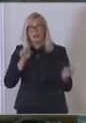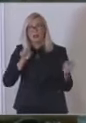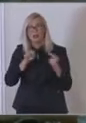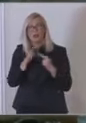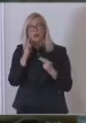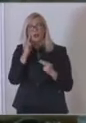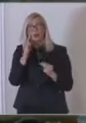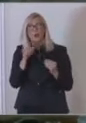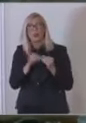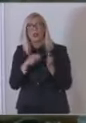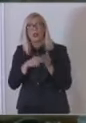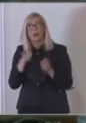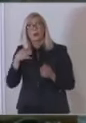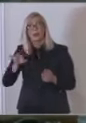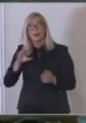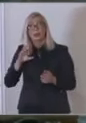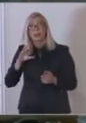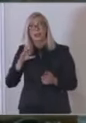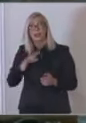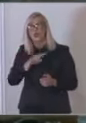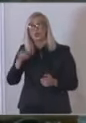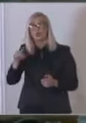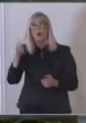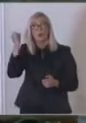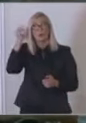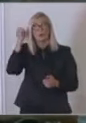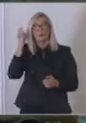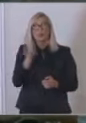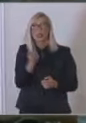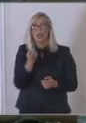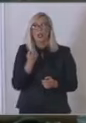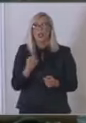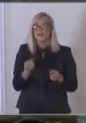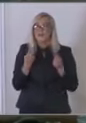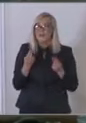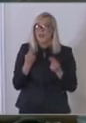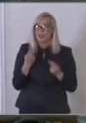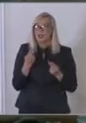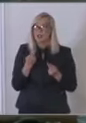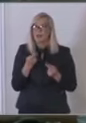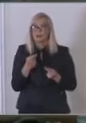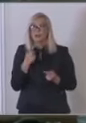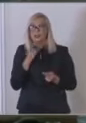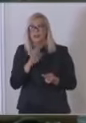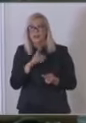Shkup deri në Blac, gjithsesi deri në Prishtinë, është një